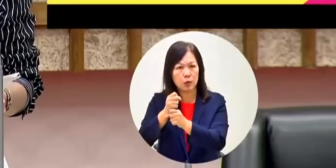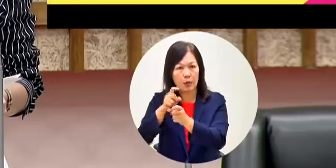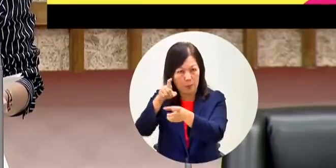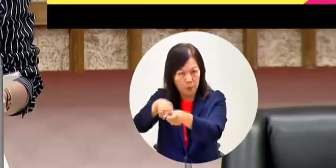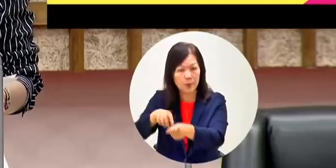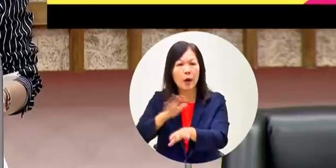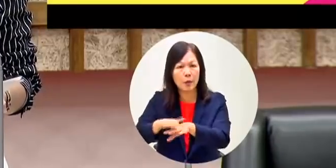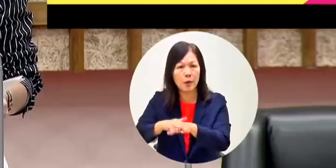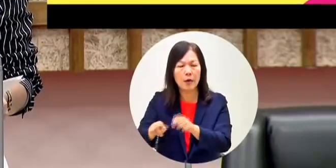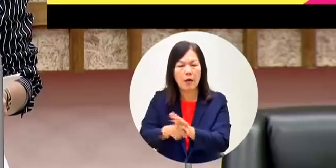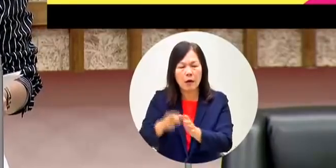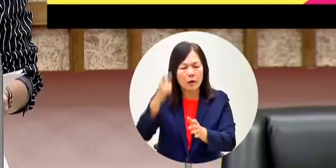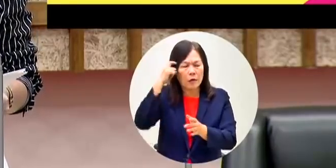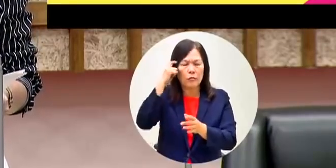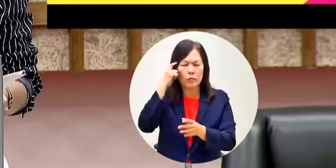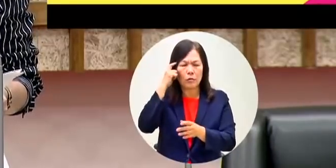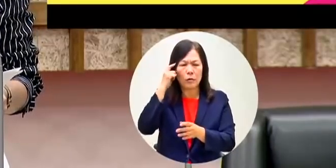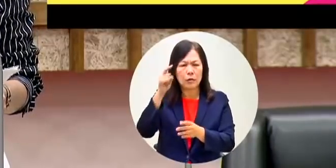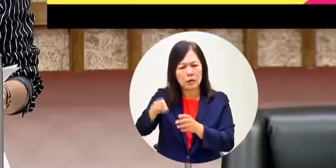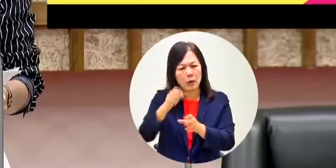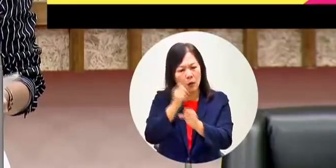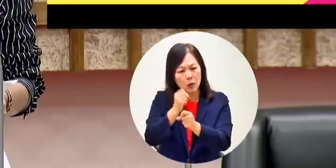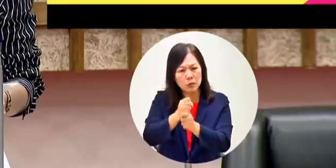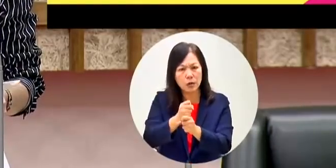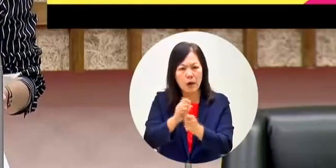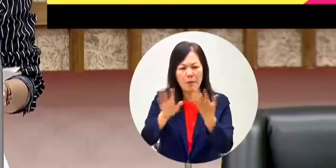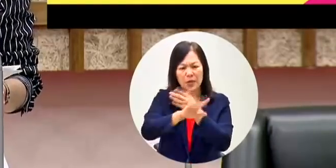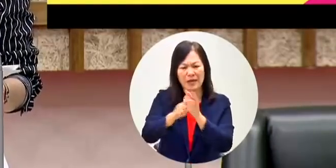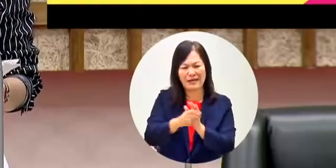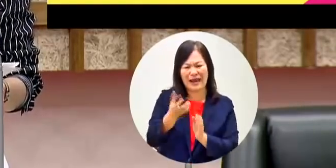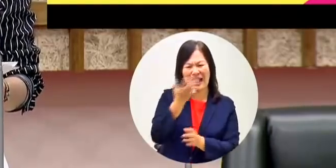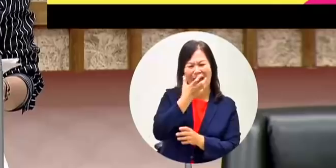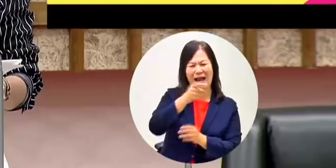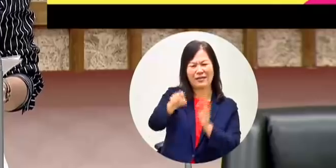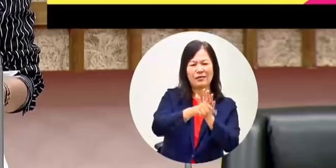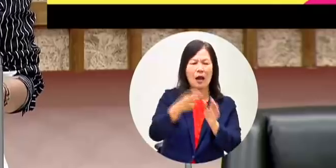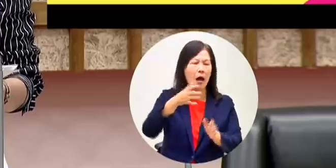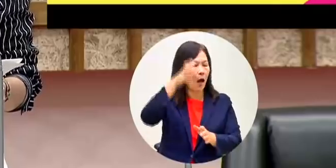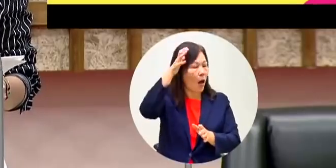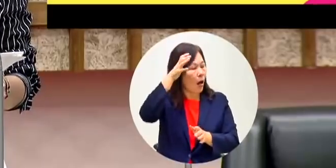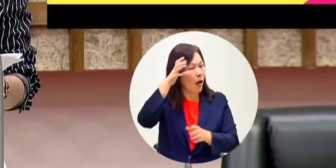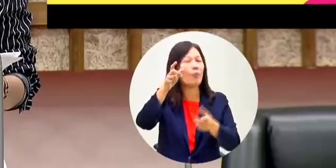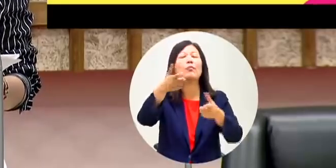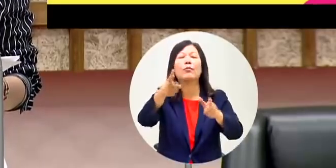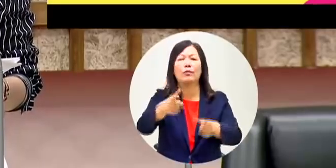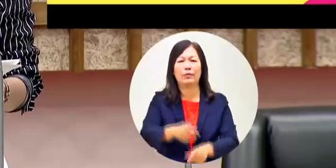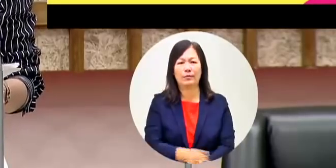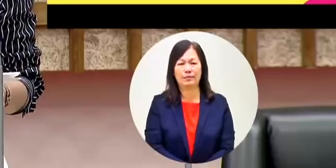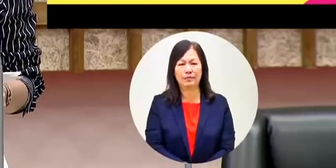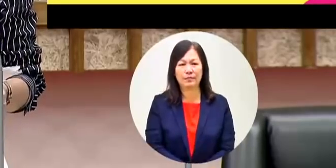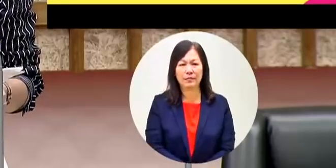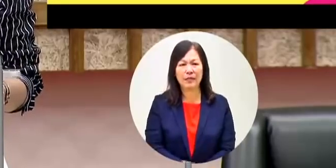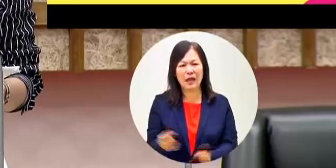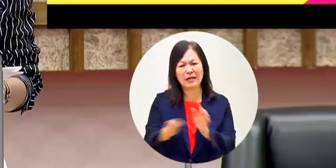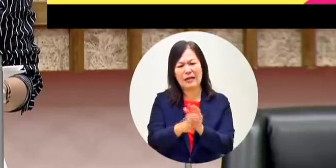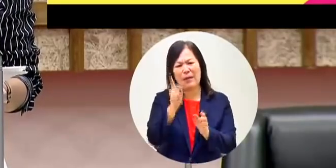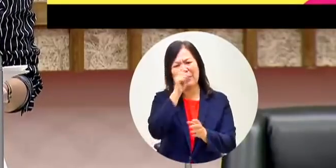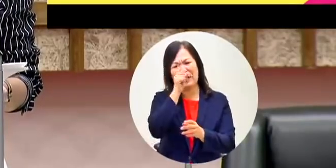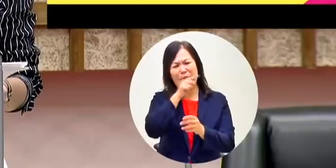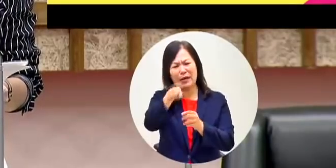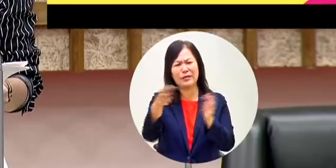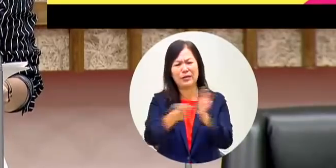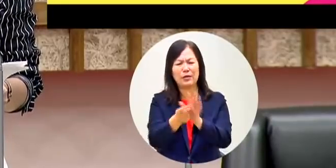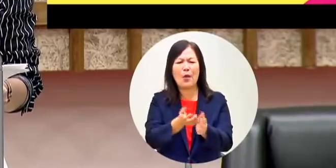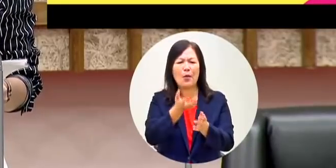施政呢被别人讲说是天马行空哈，家你哈批评讲你是咧分家规哈，这些不